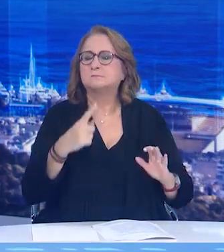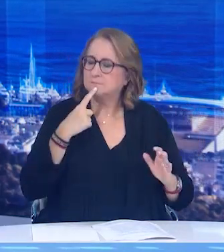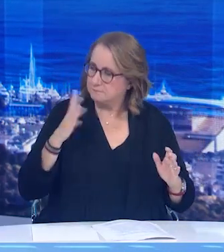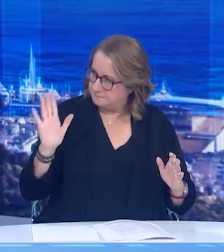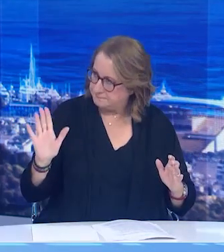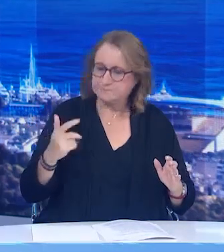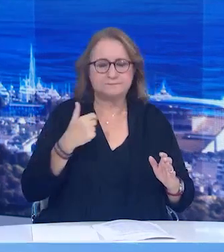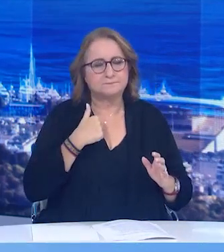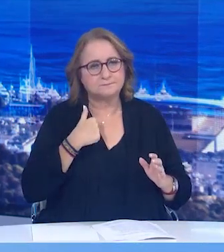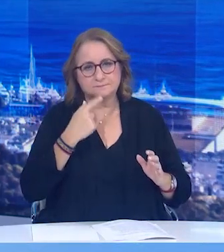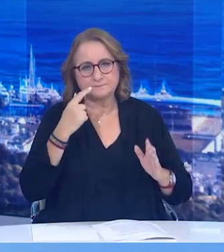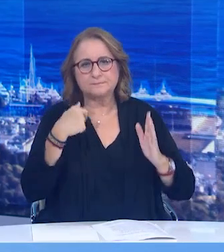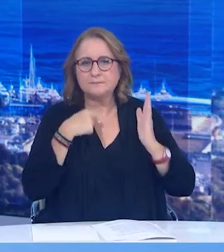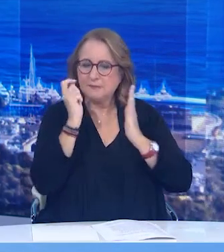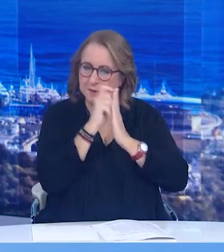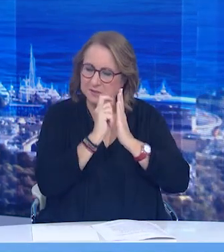έχουν ευρέα στατιστικά